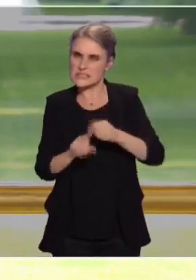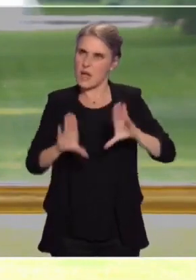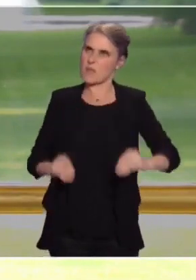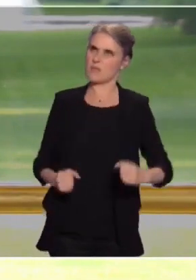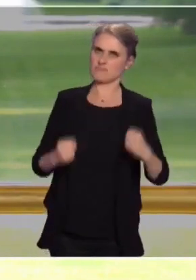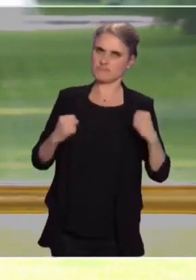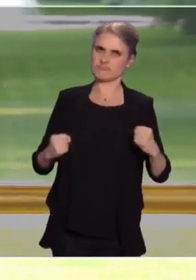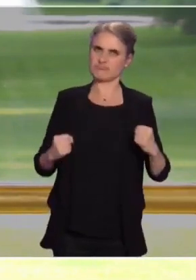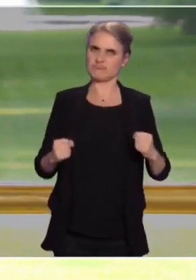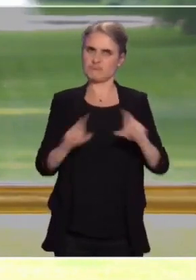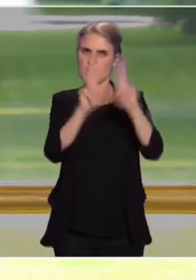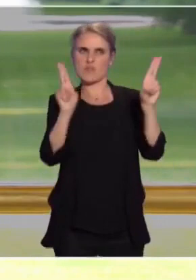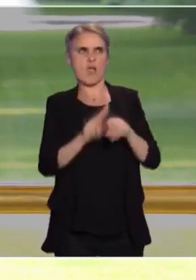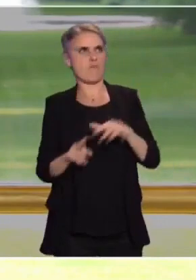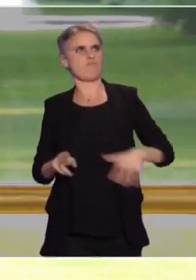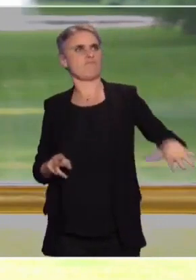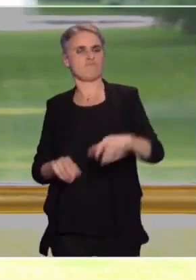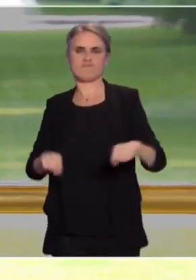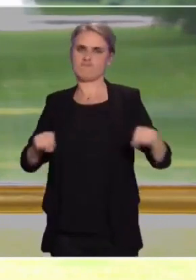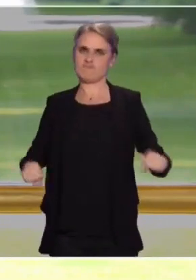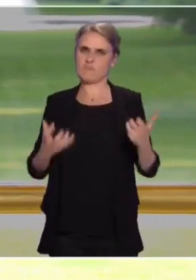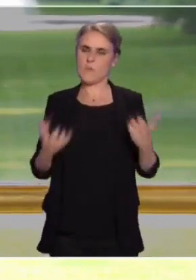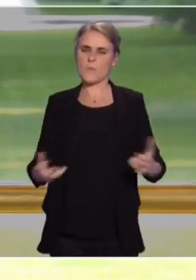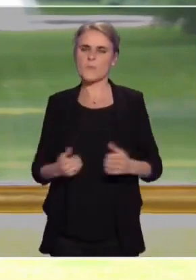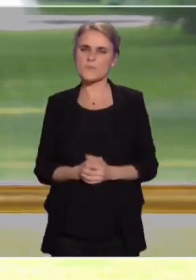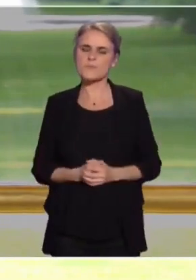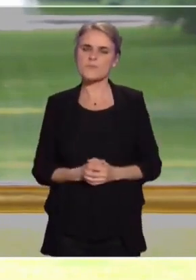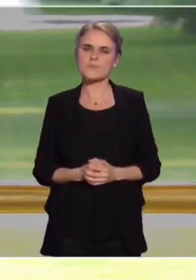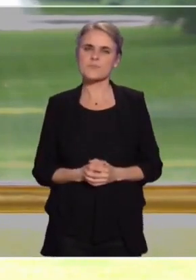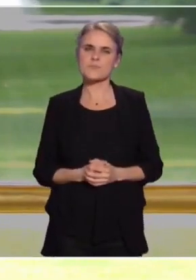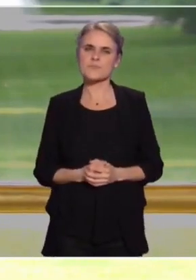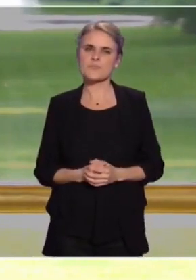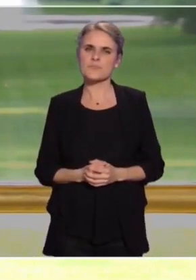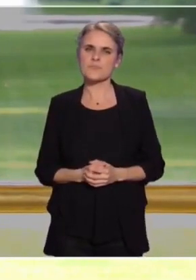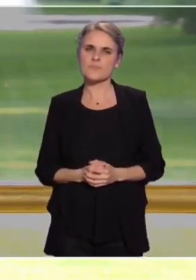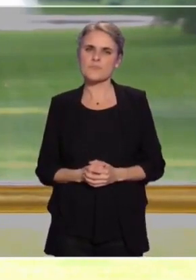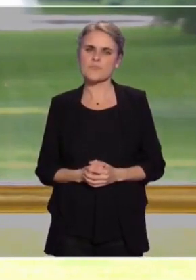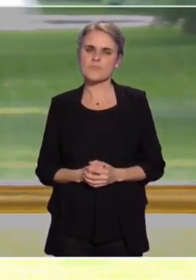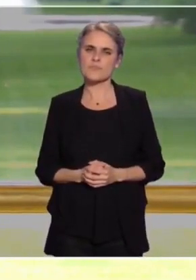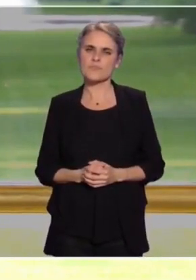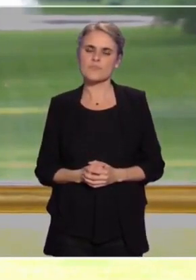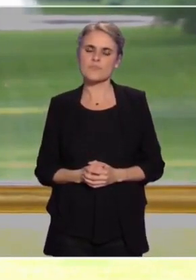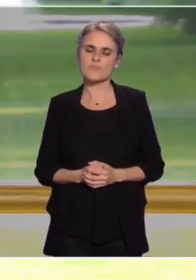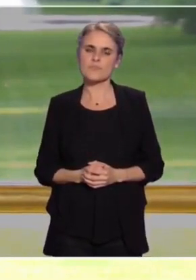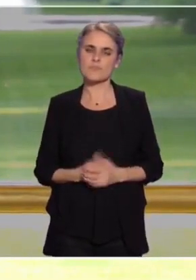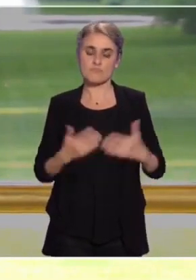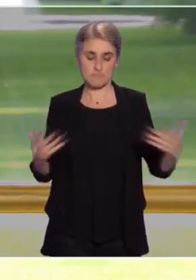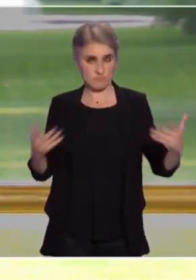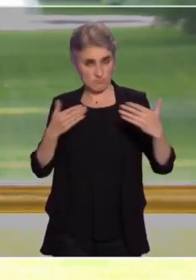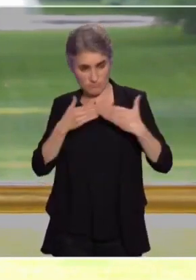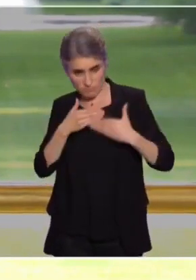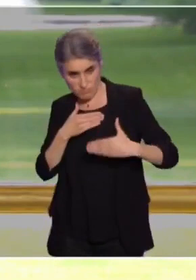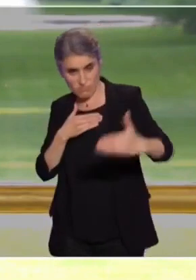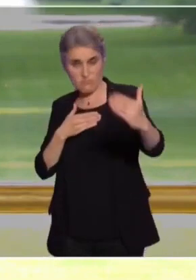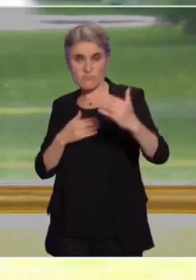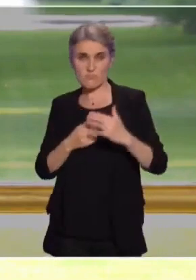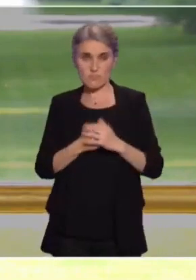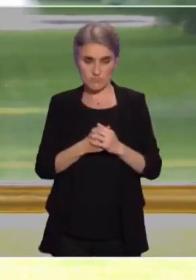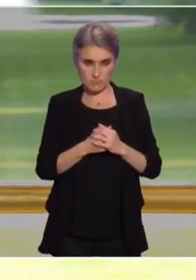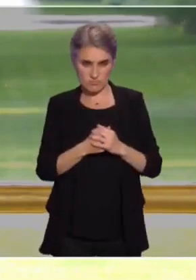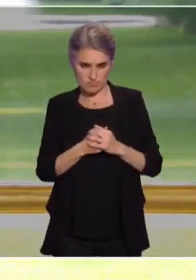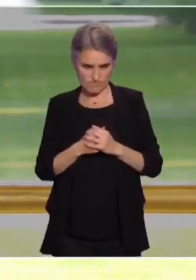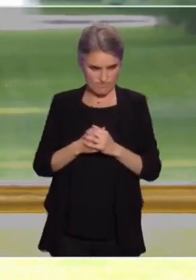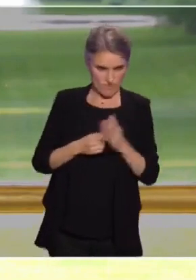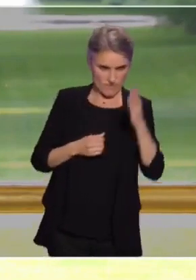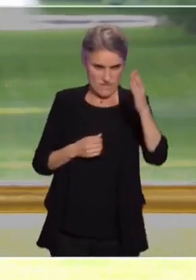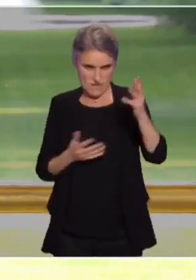dans l'ordre international je ne crois pas que surmonter les défis qui sont devant nous consiste à revenir en